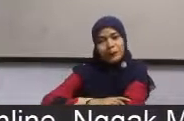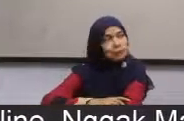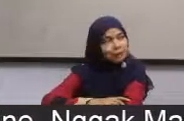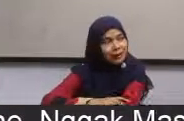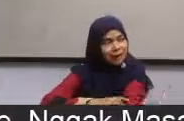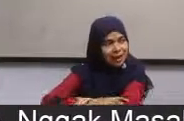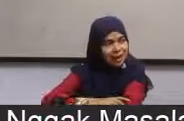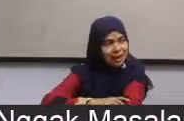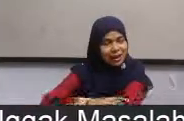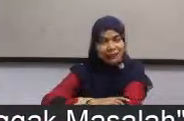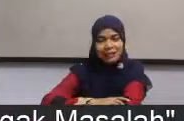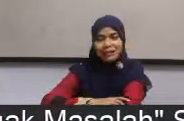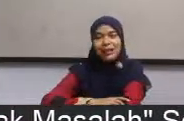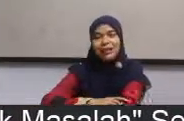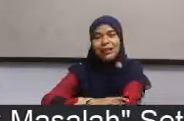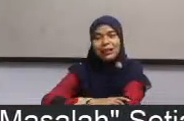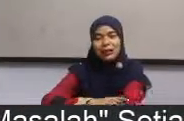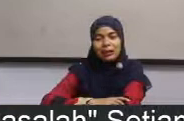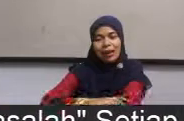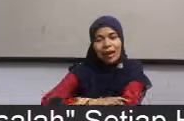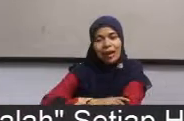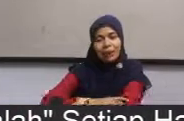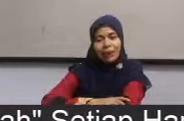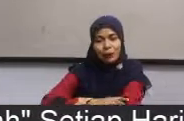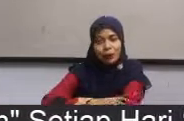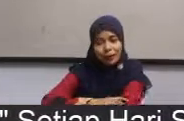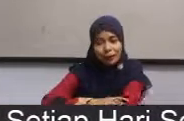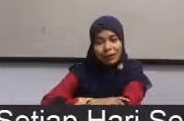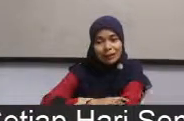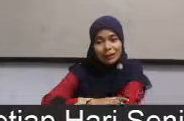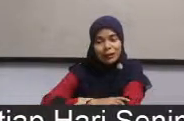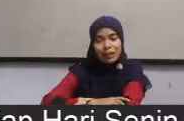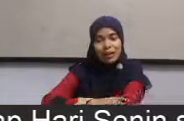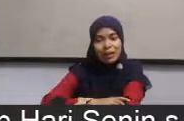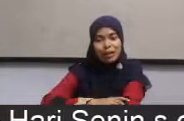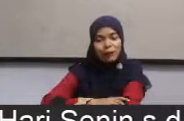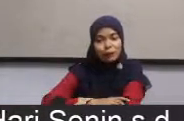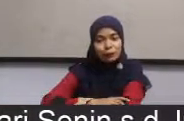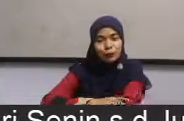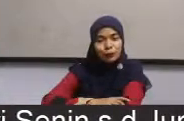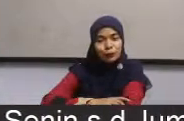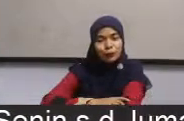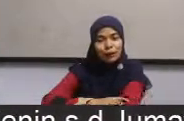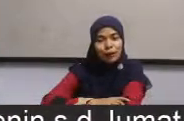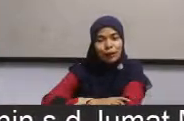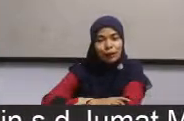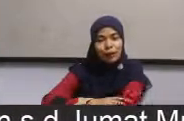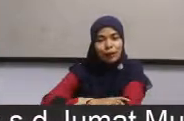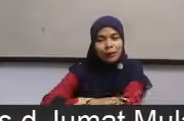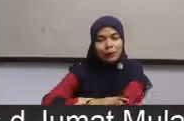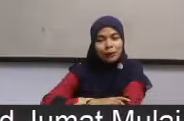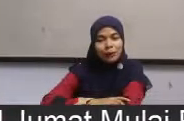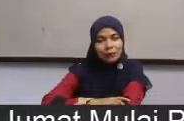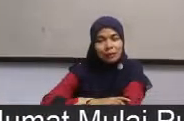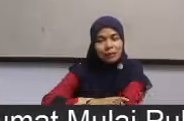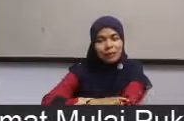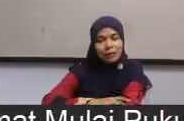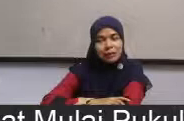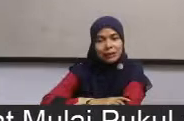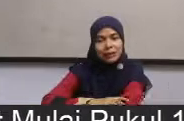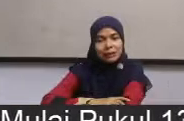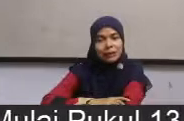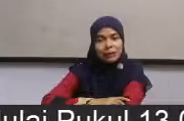Sepeda ya Nah di luar negeri sepeda itu ya udah